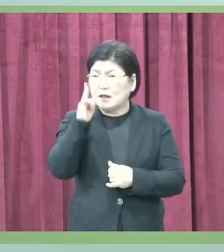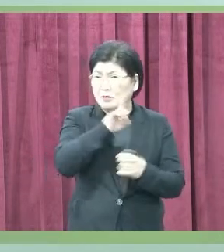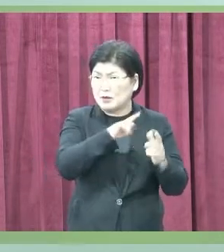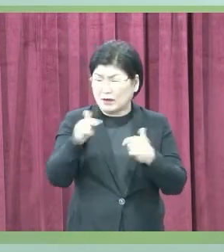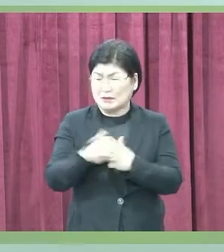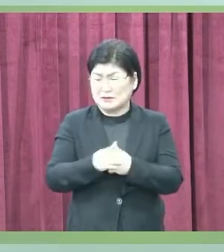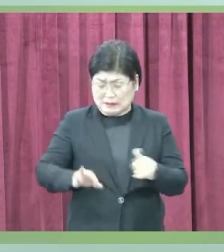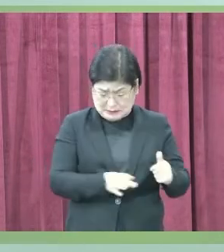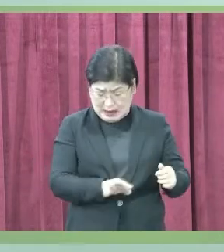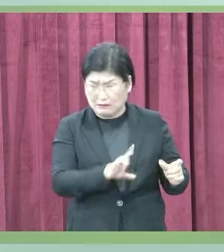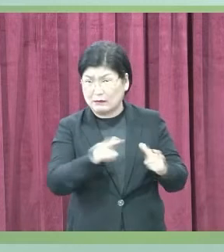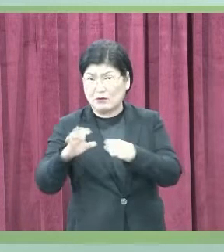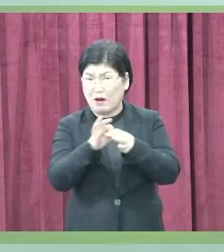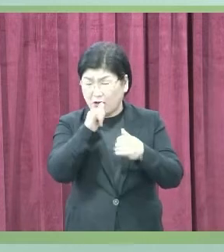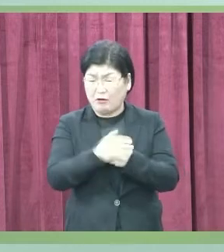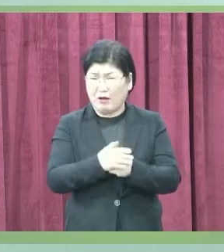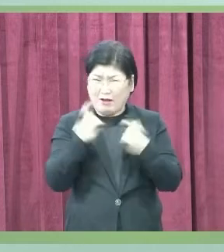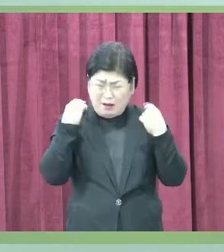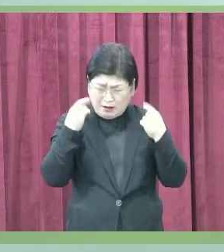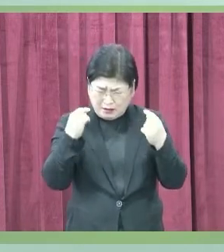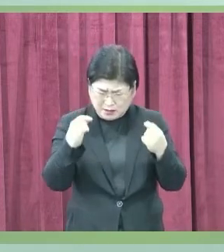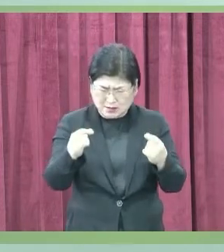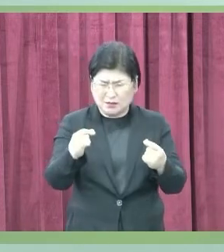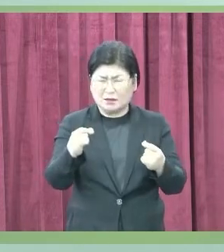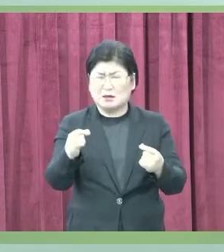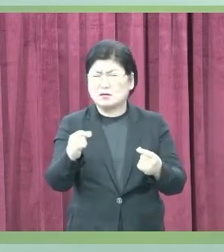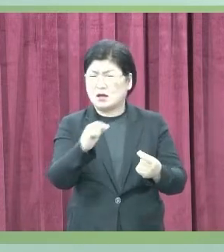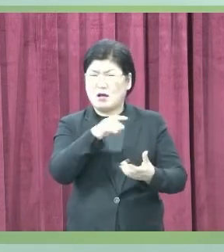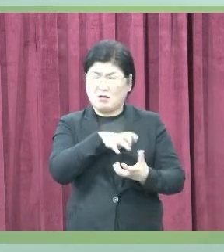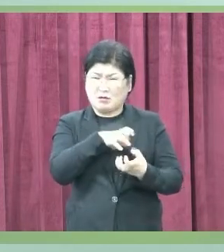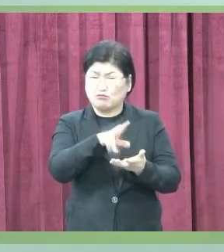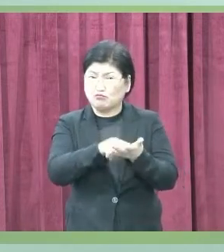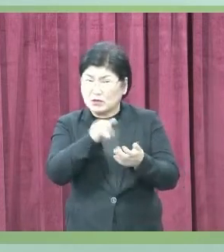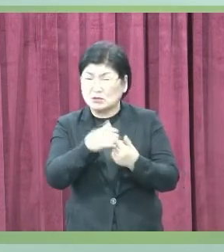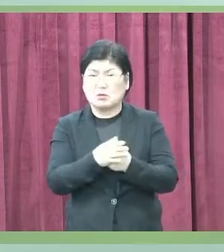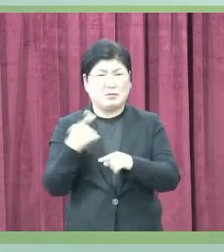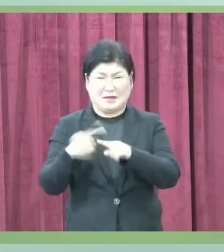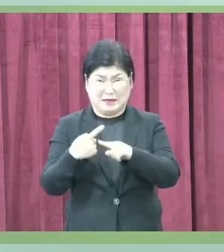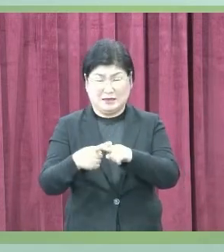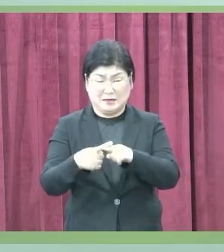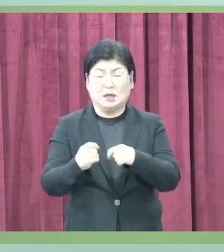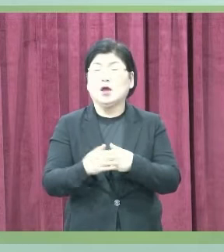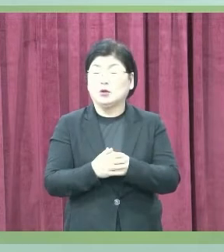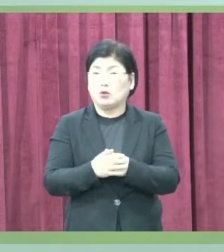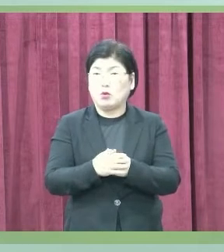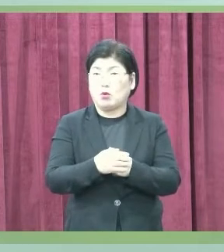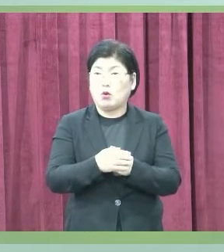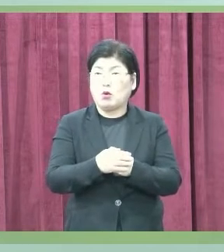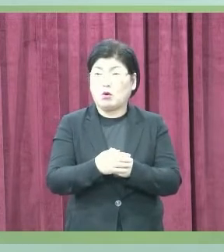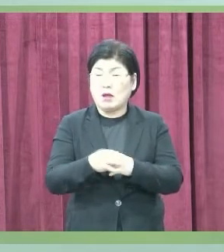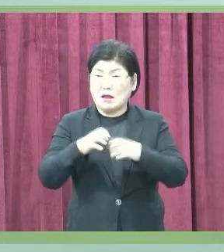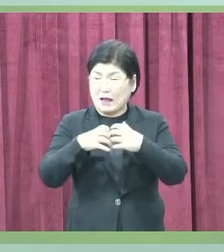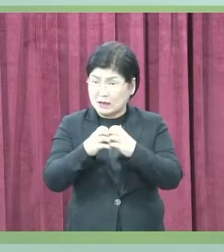요로 장애에서 높았고, 만성 신부전증은 신장 장애에서, 관절염은 지체 장애와 청각 장애에서